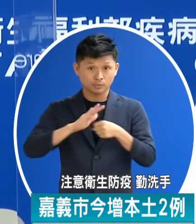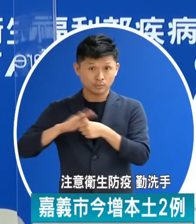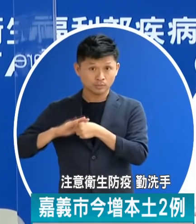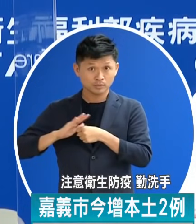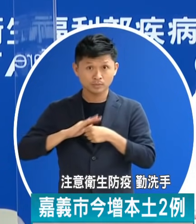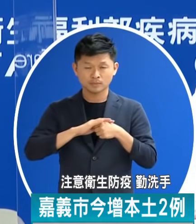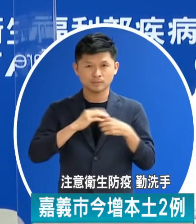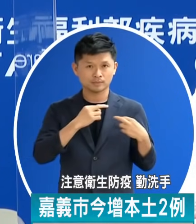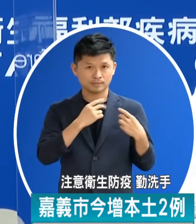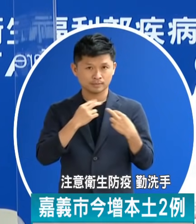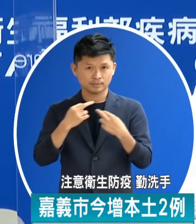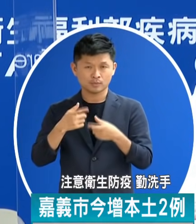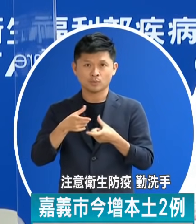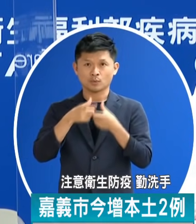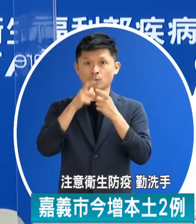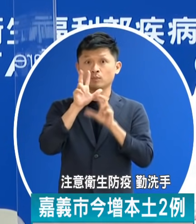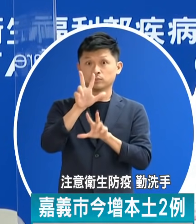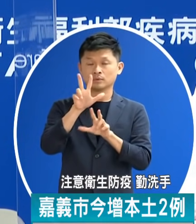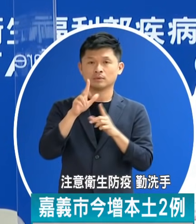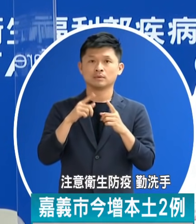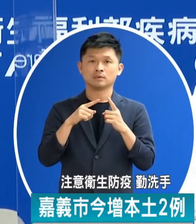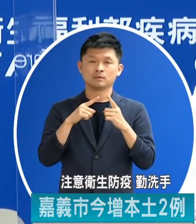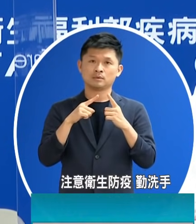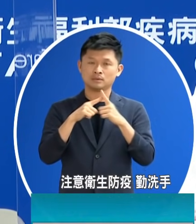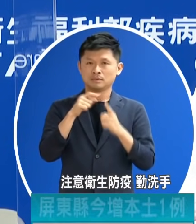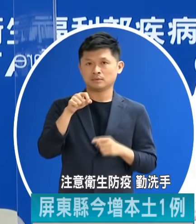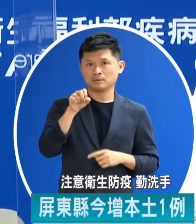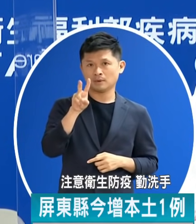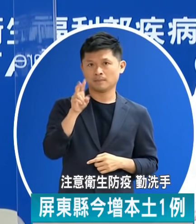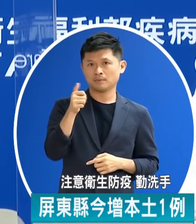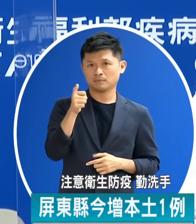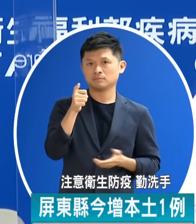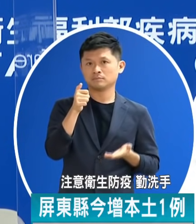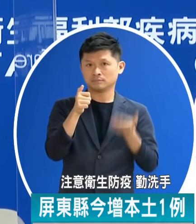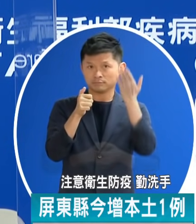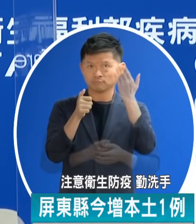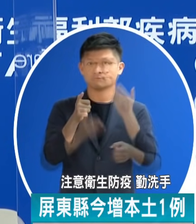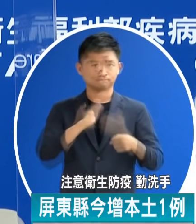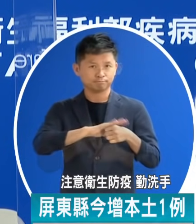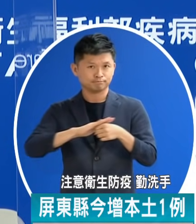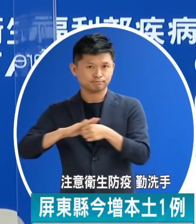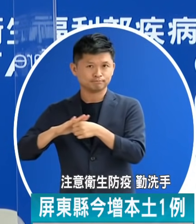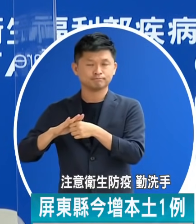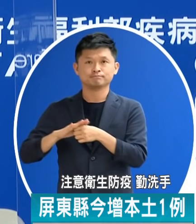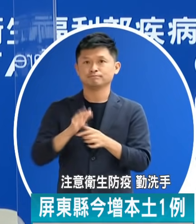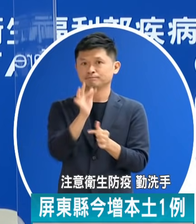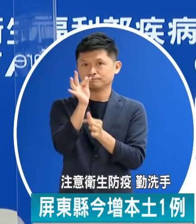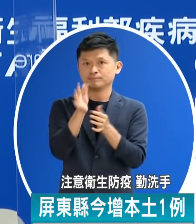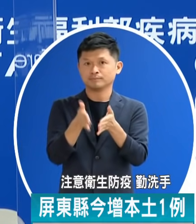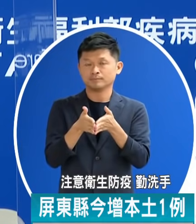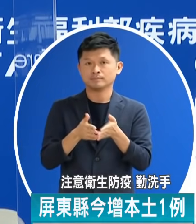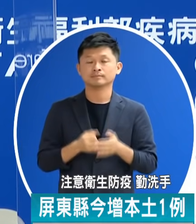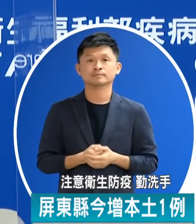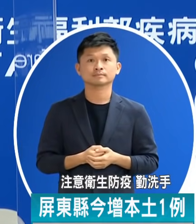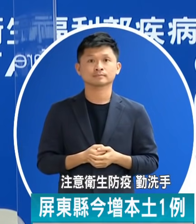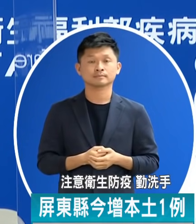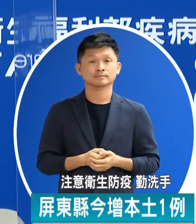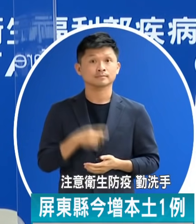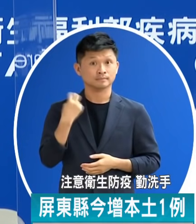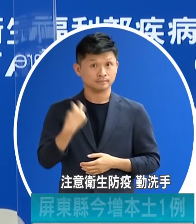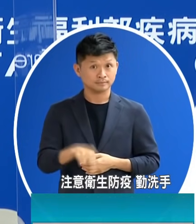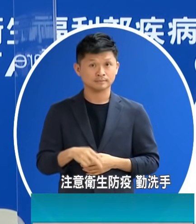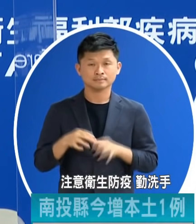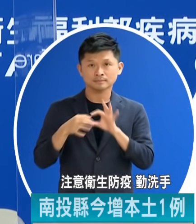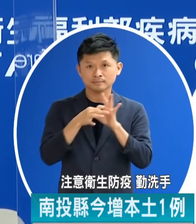子还是维持在250例以上差不多这样的一个数目。那相关现在还是一样的，相关的一